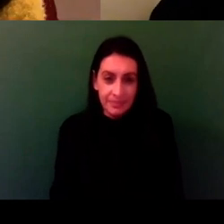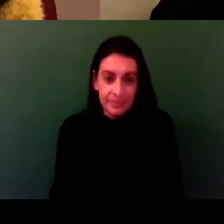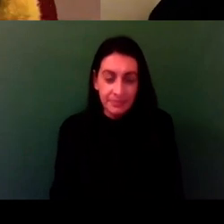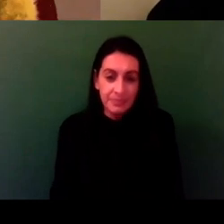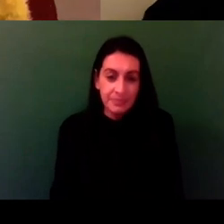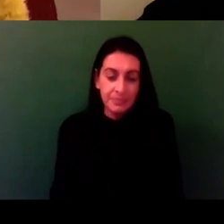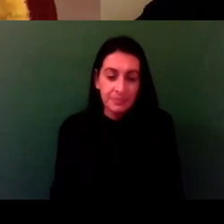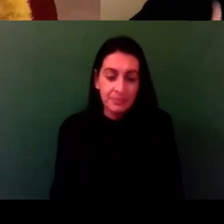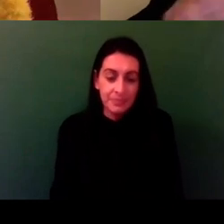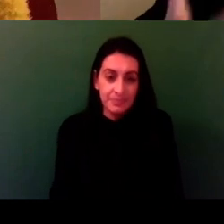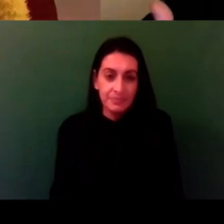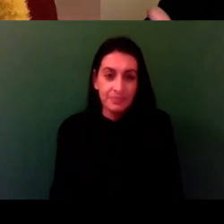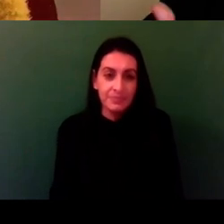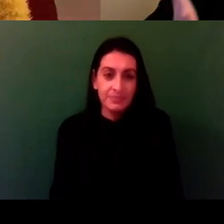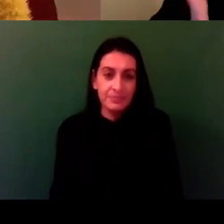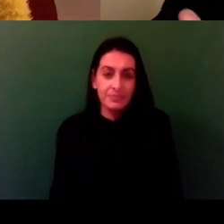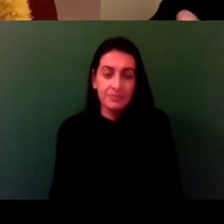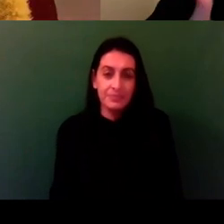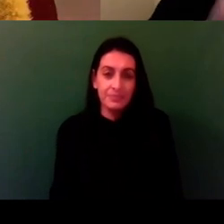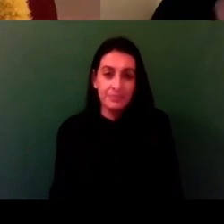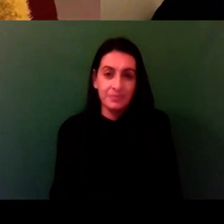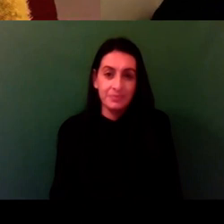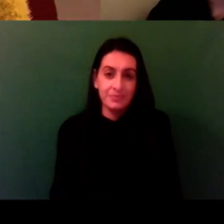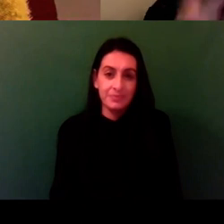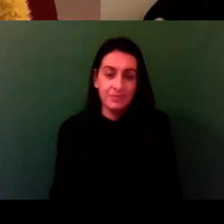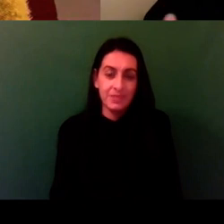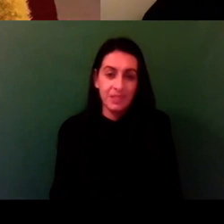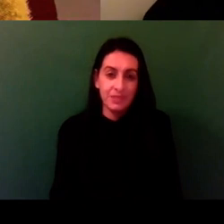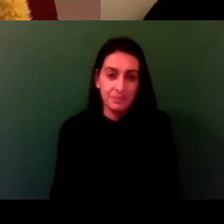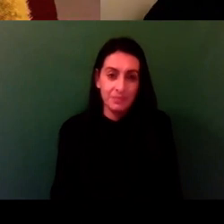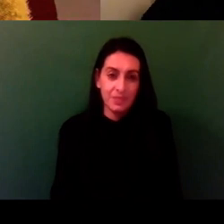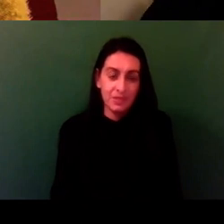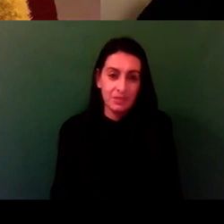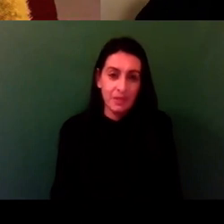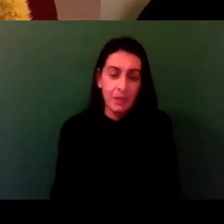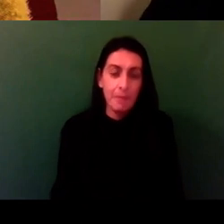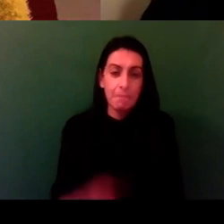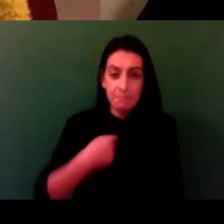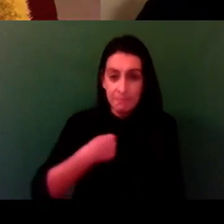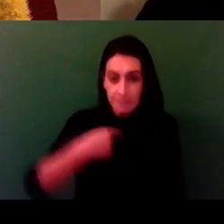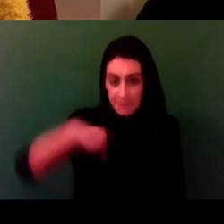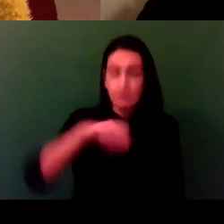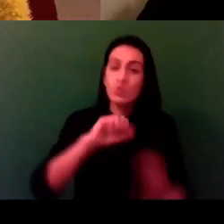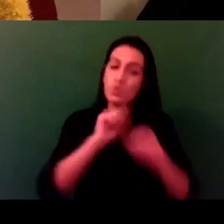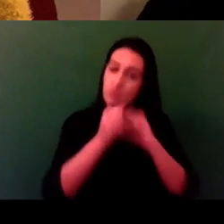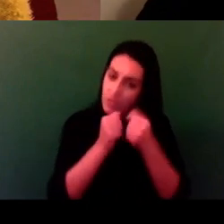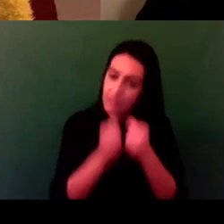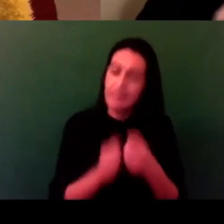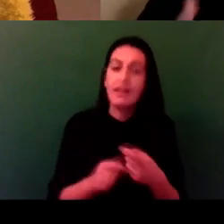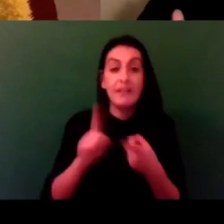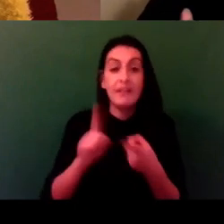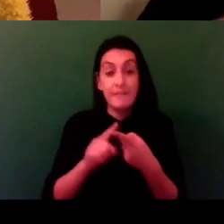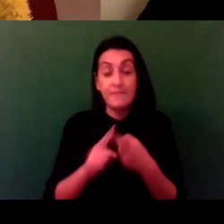zaten biz de buradaki bu çabalarla ve başkalarının yaptığı çabalarla buradaki alanı büyütmeye çalışan, bu